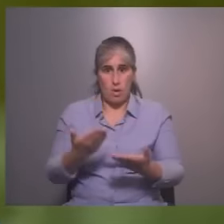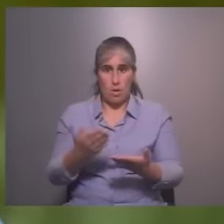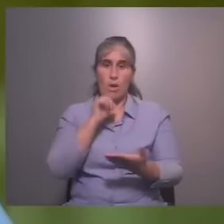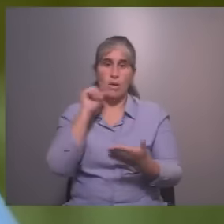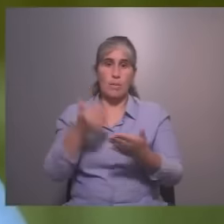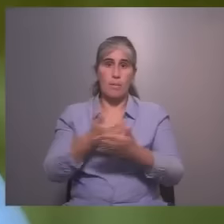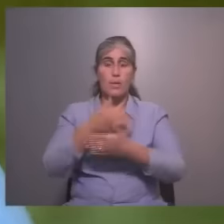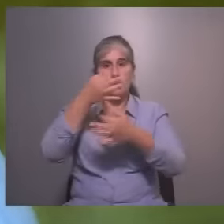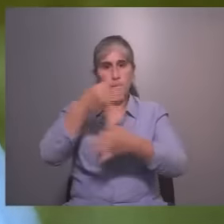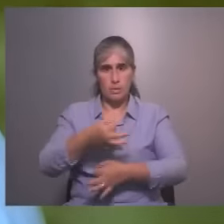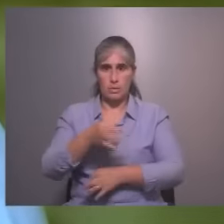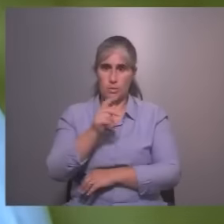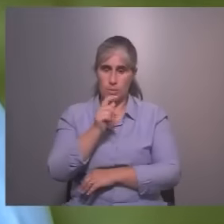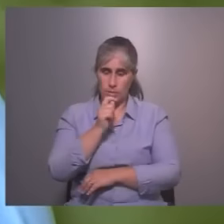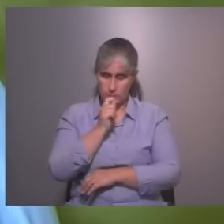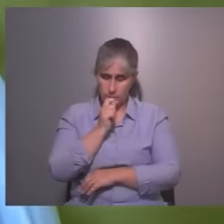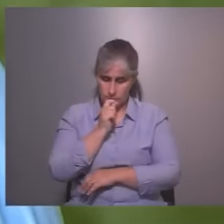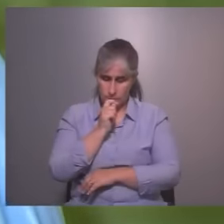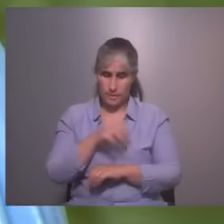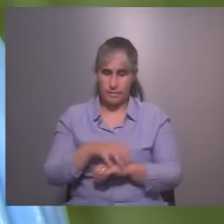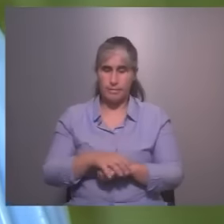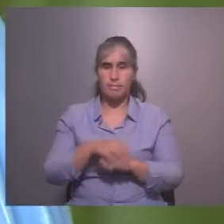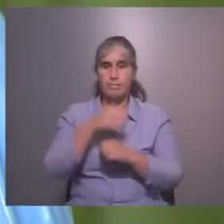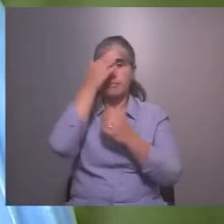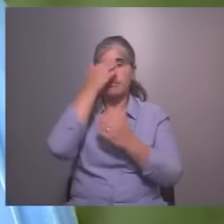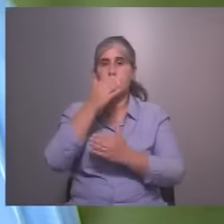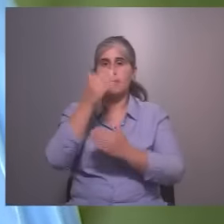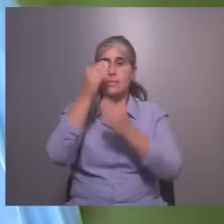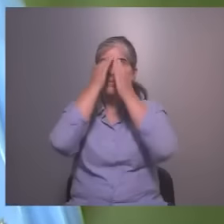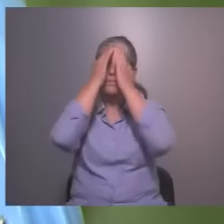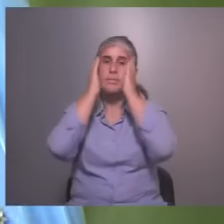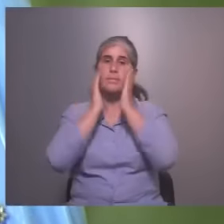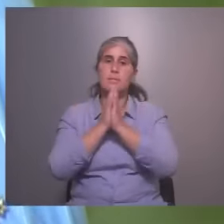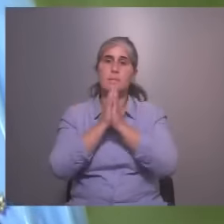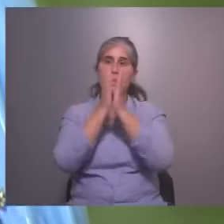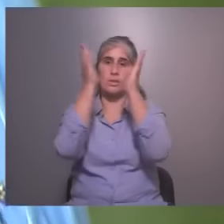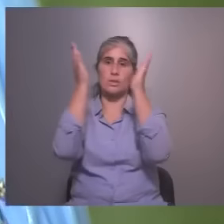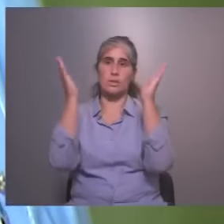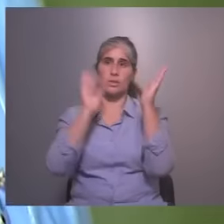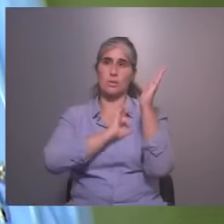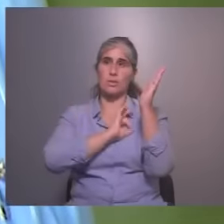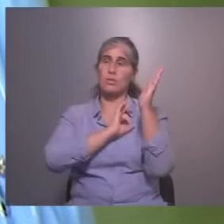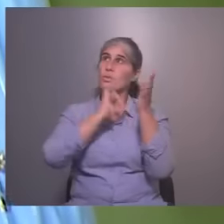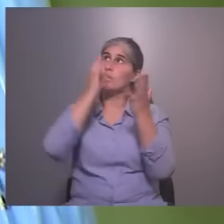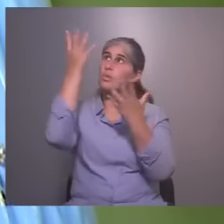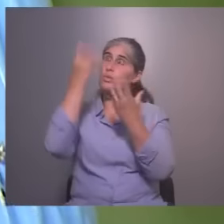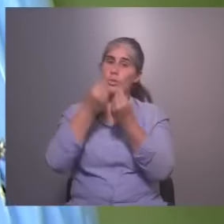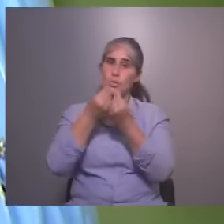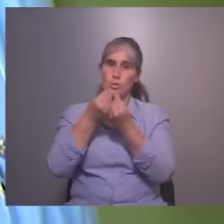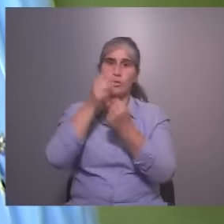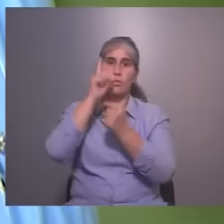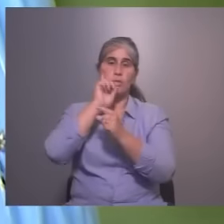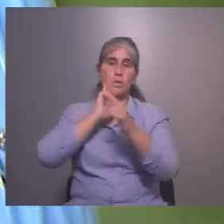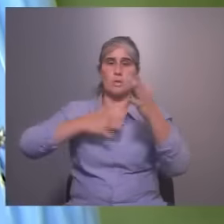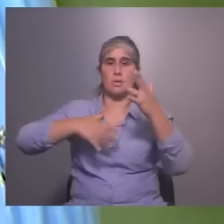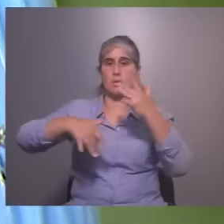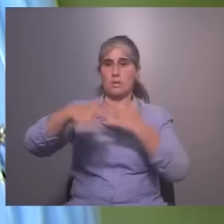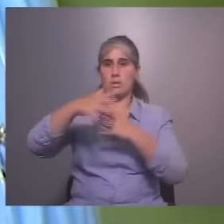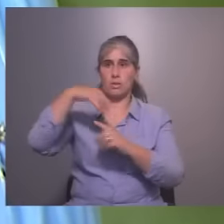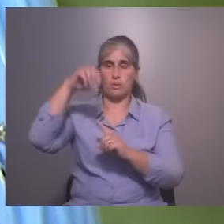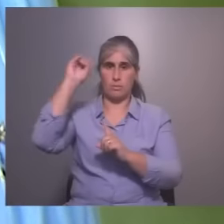Maria, Mutter Gottes, bitte für uns Sünder, jetzt und in der Stunde unseres Todes. Amen.